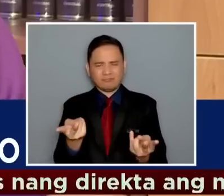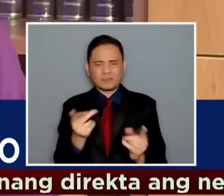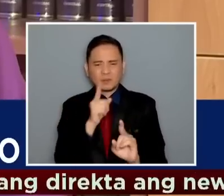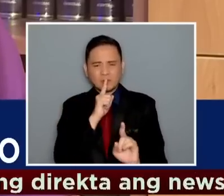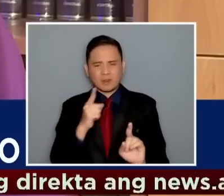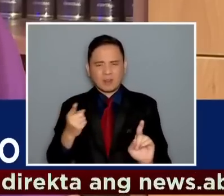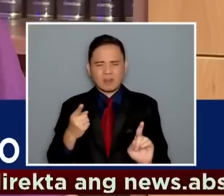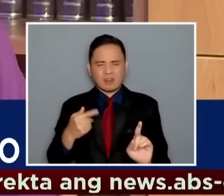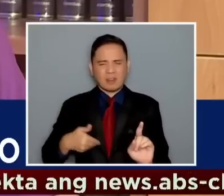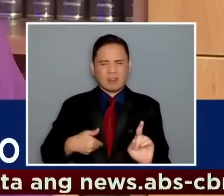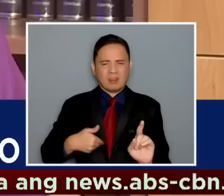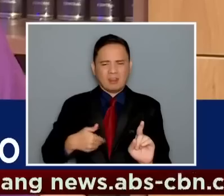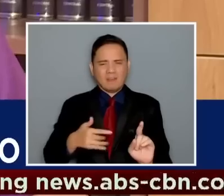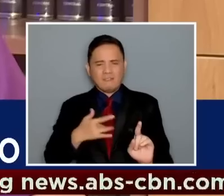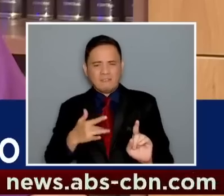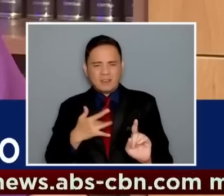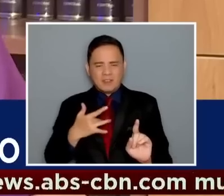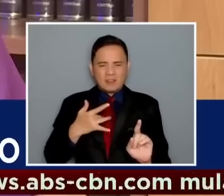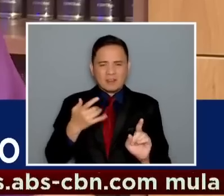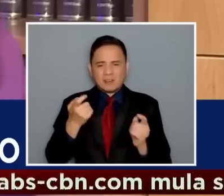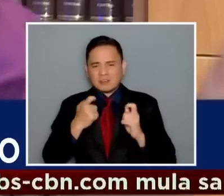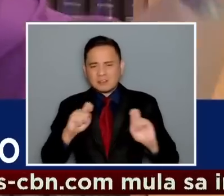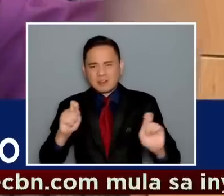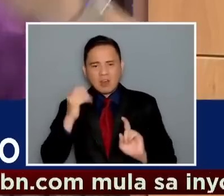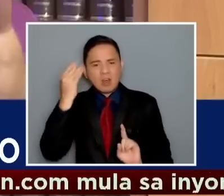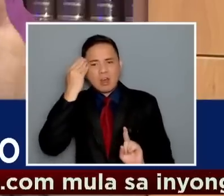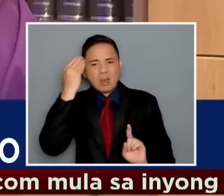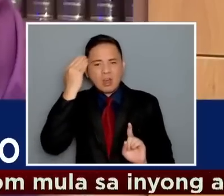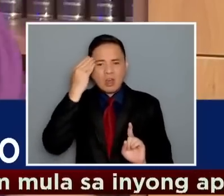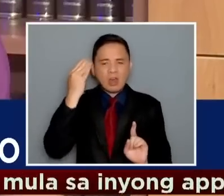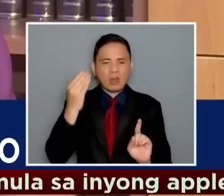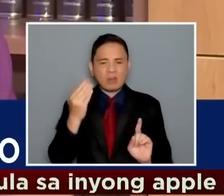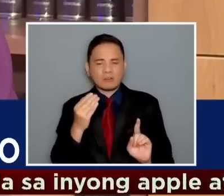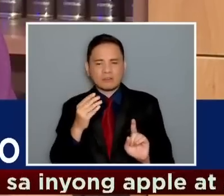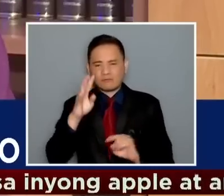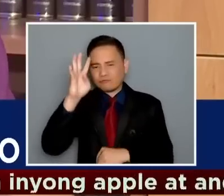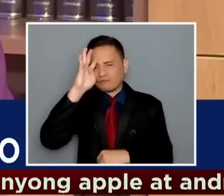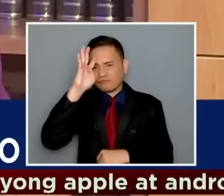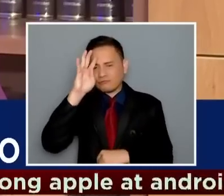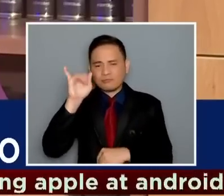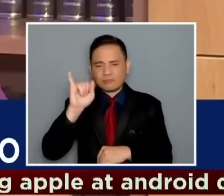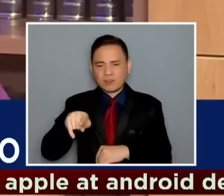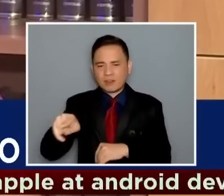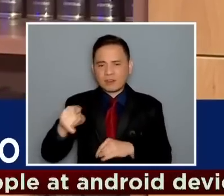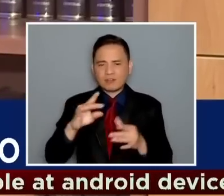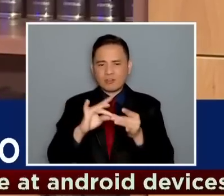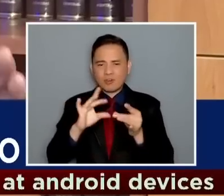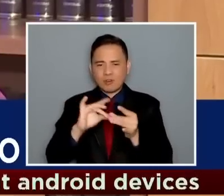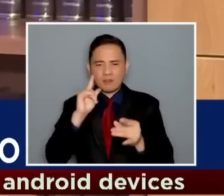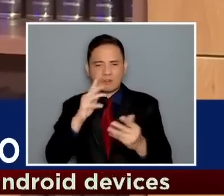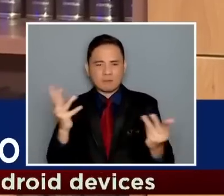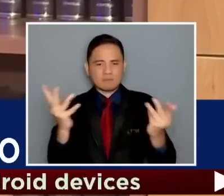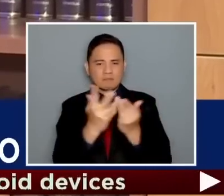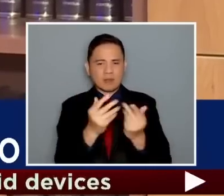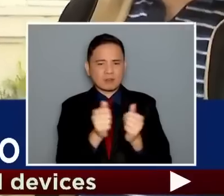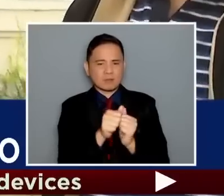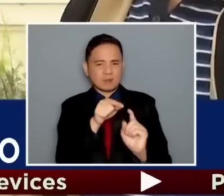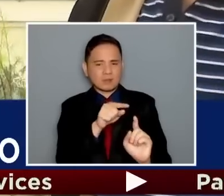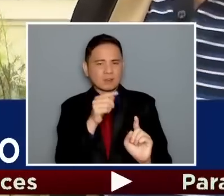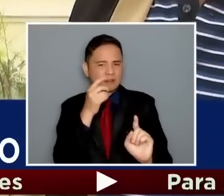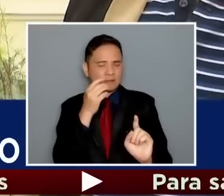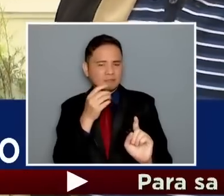feeling that they are tailoring the evidence uncovered to fit the suspect or suspects. Kaya nakakatakot